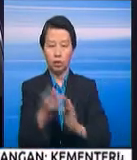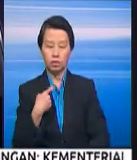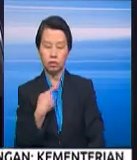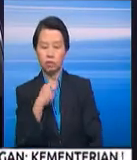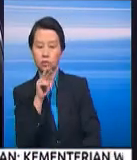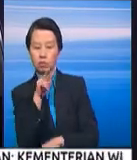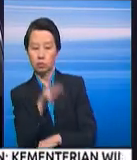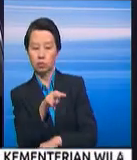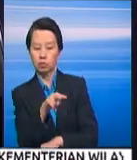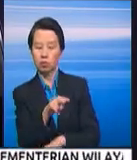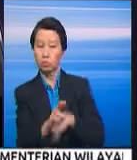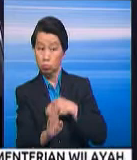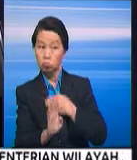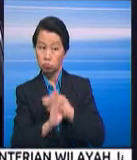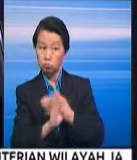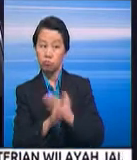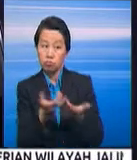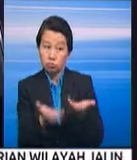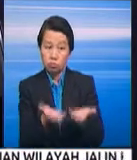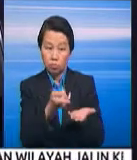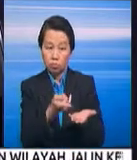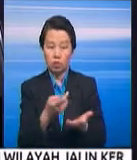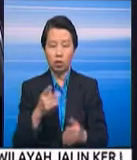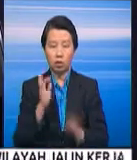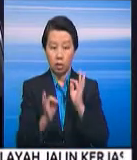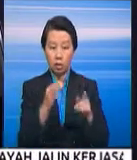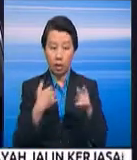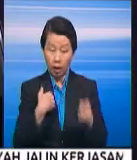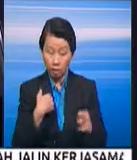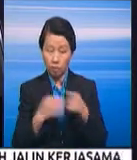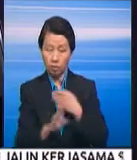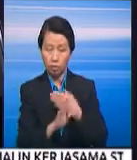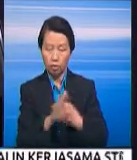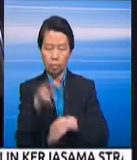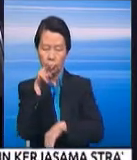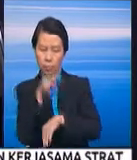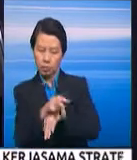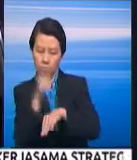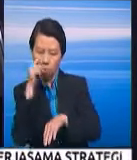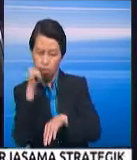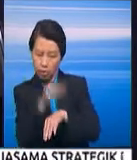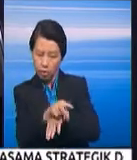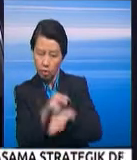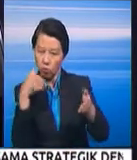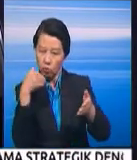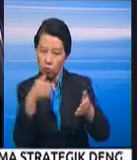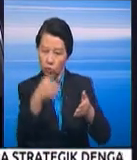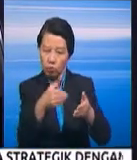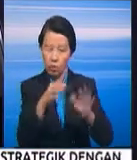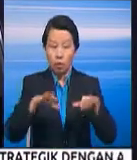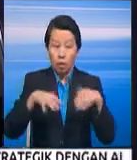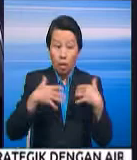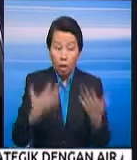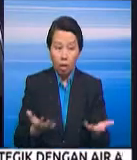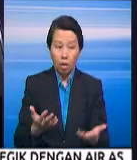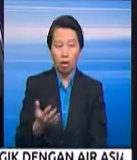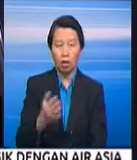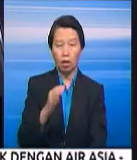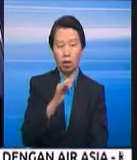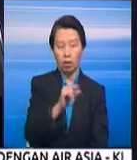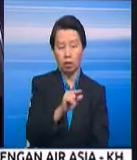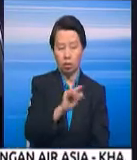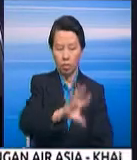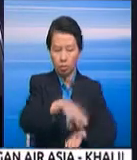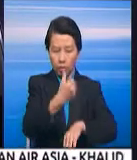melihatnya sebagai high risk, dan jika ada high risk, we will monitor very closely bagaimana IGU itu di set